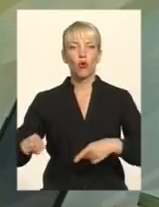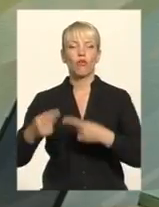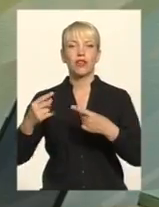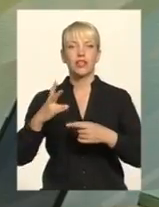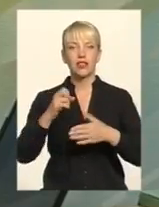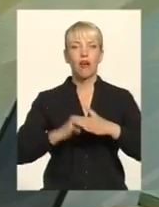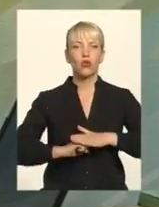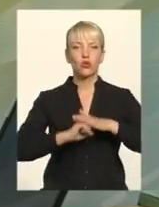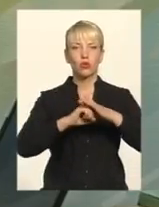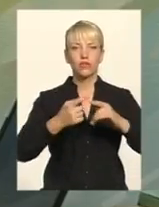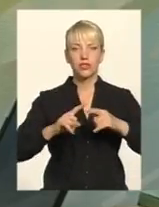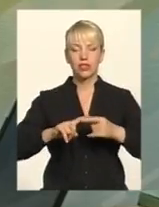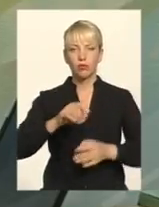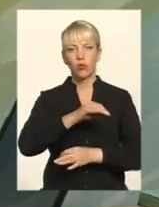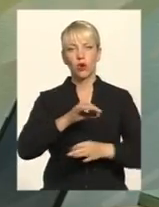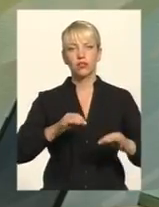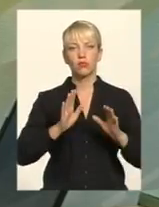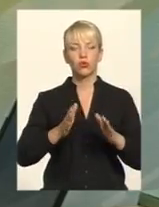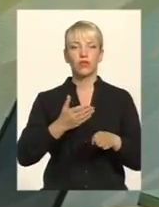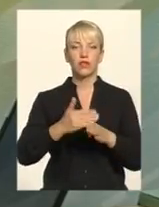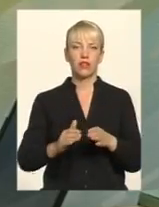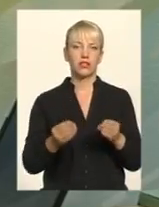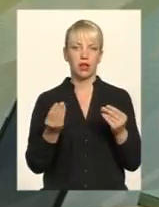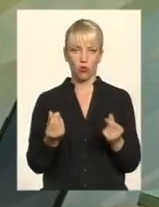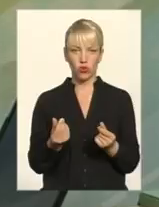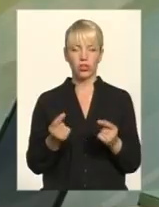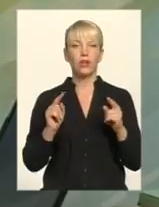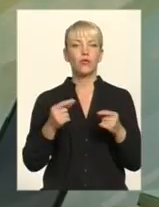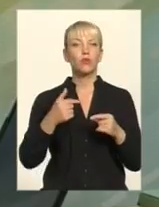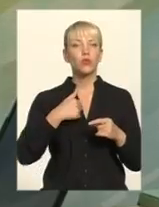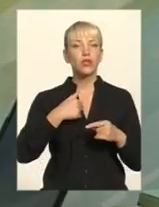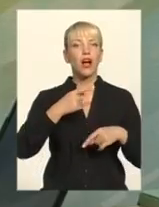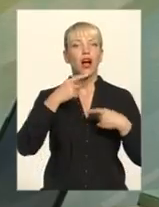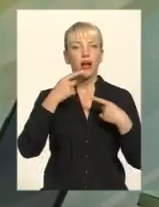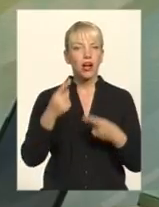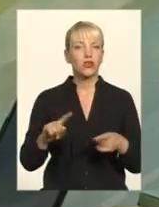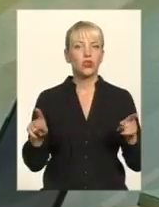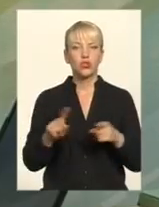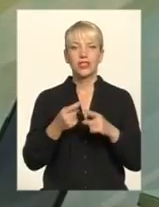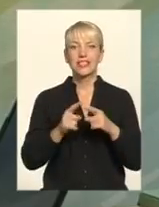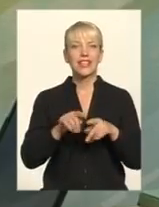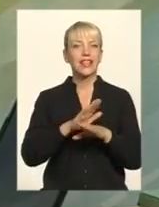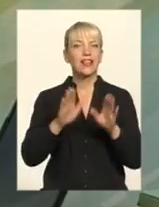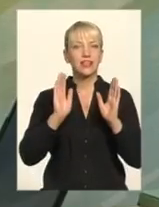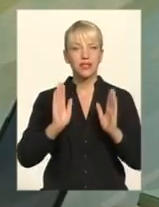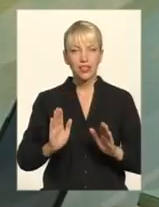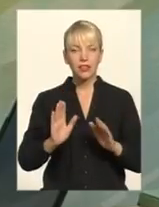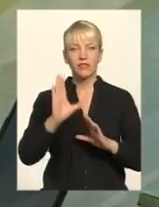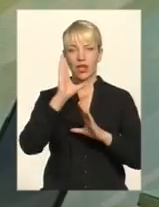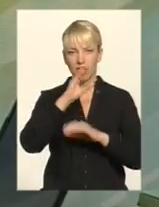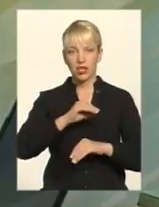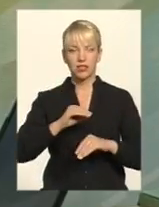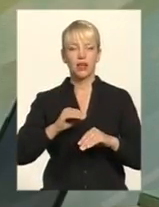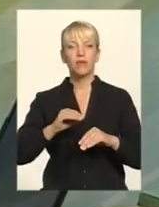основі цих проектів будуть виділятися кошти. Тому я кажу, що це не тільки дається